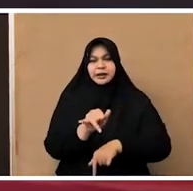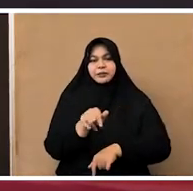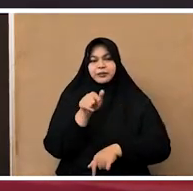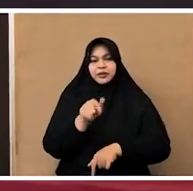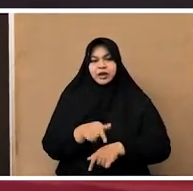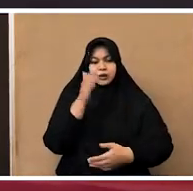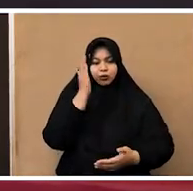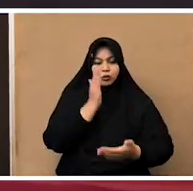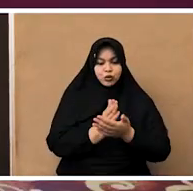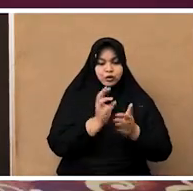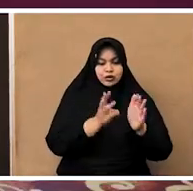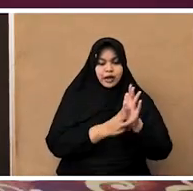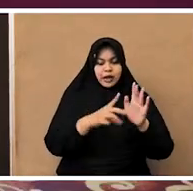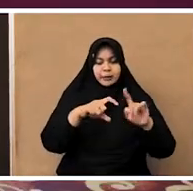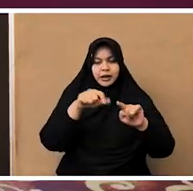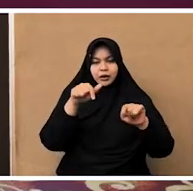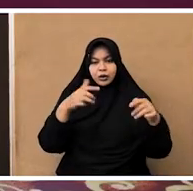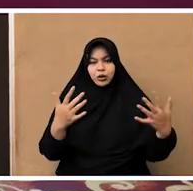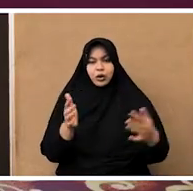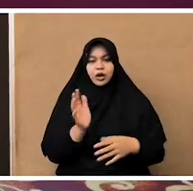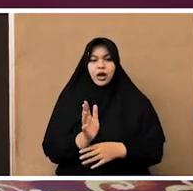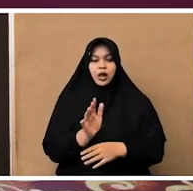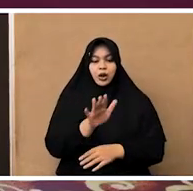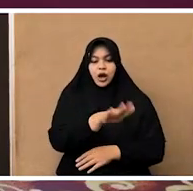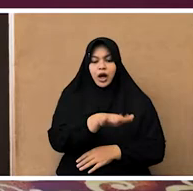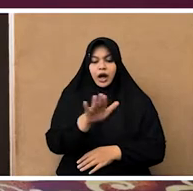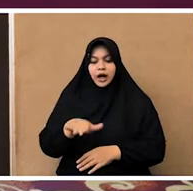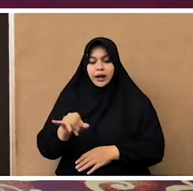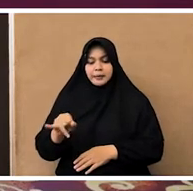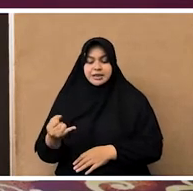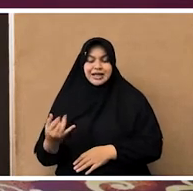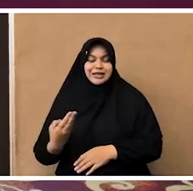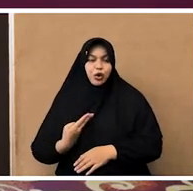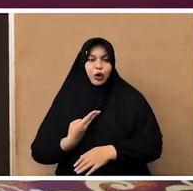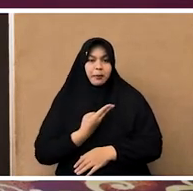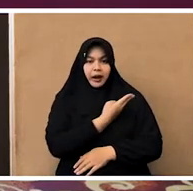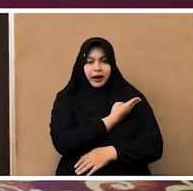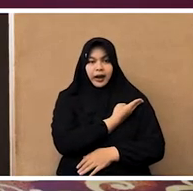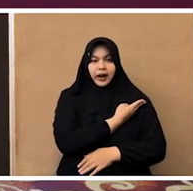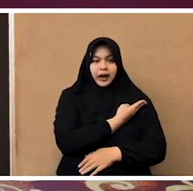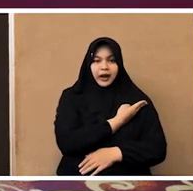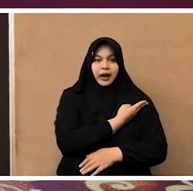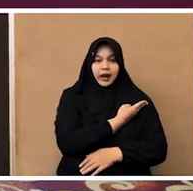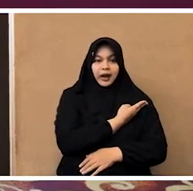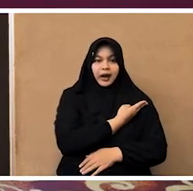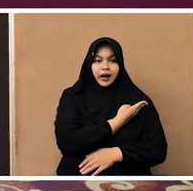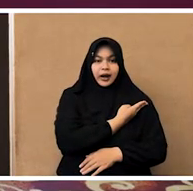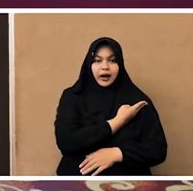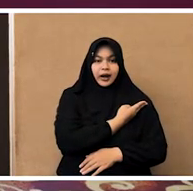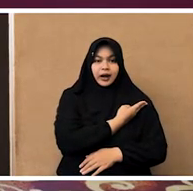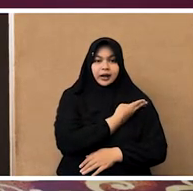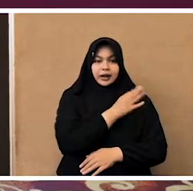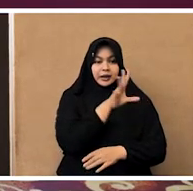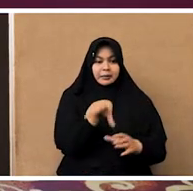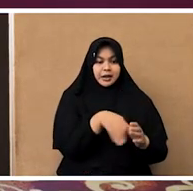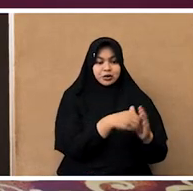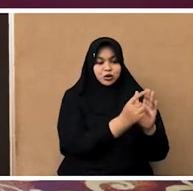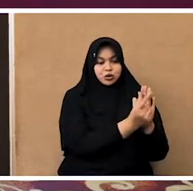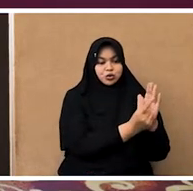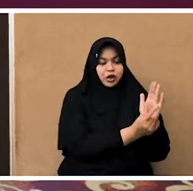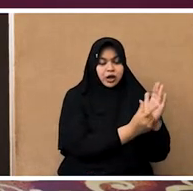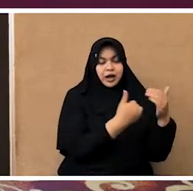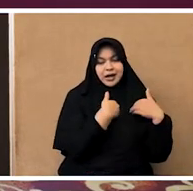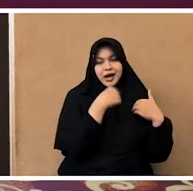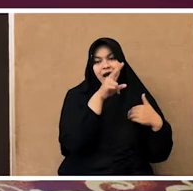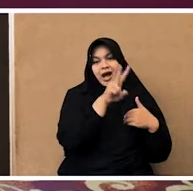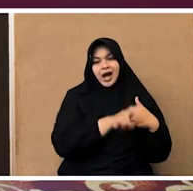diputusan MK itu adalah kalau anak menjadi korban itu kan kalau di undang-undang yang ada itu kan